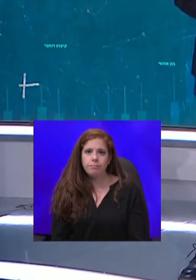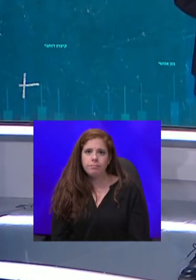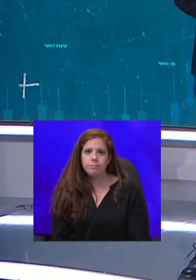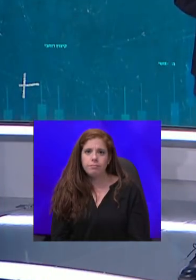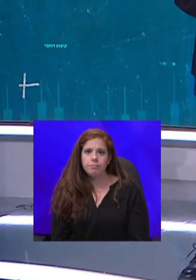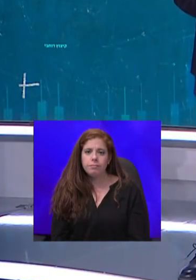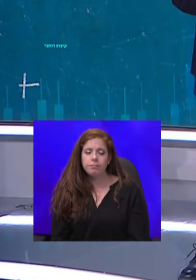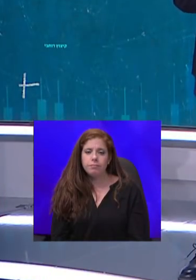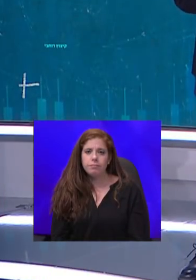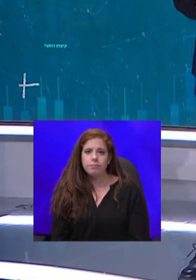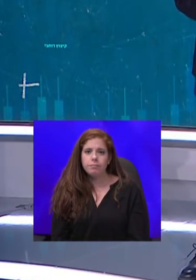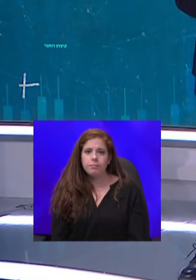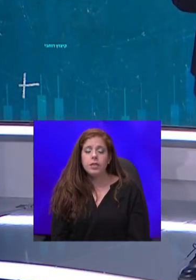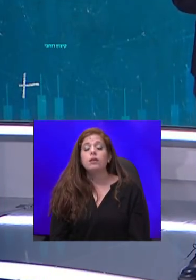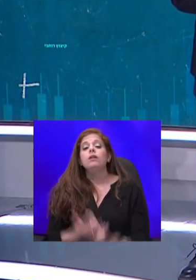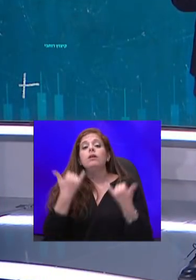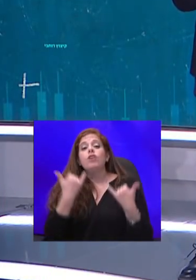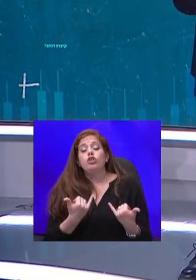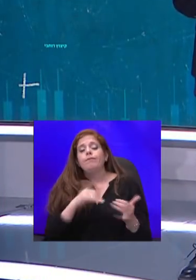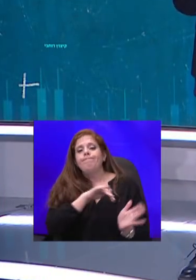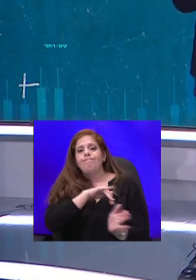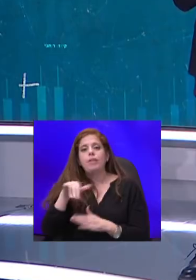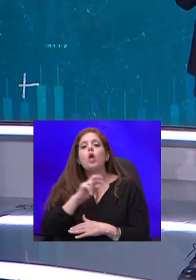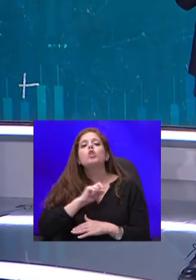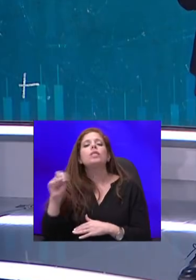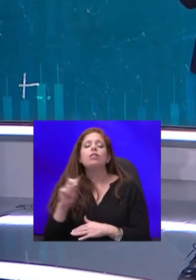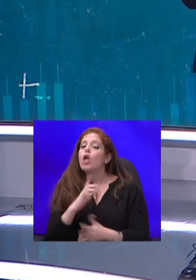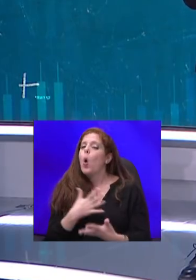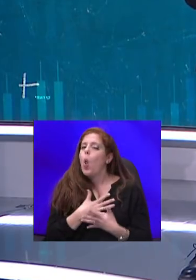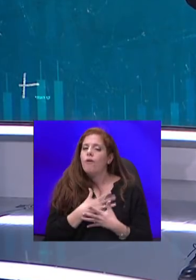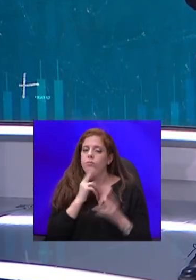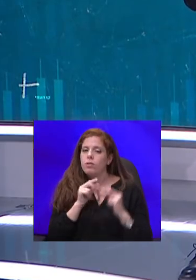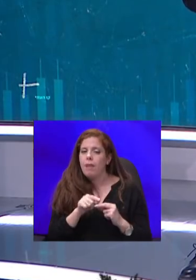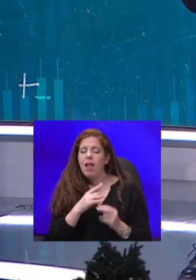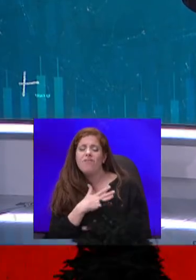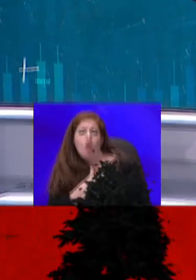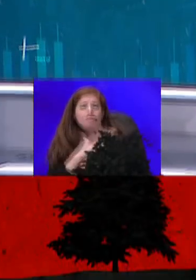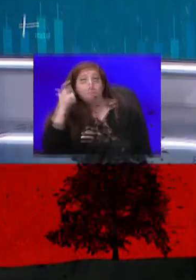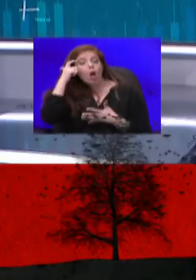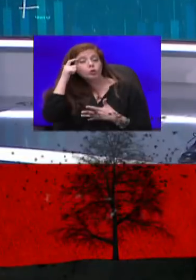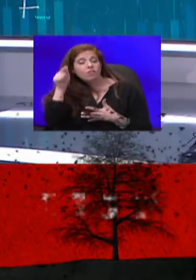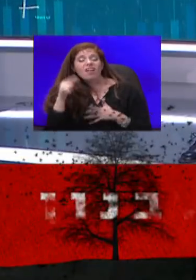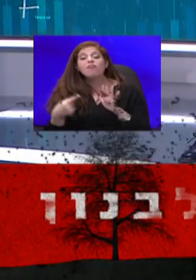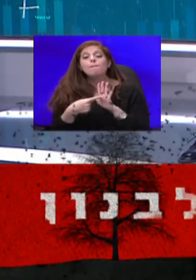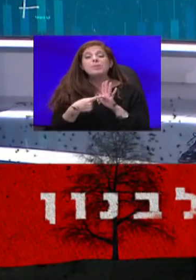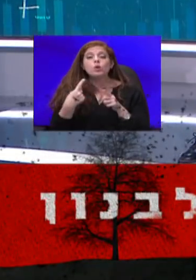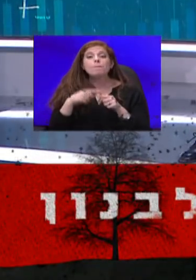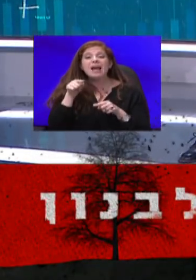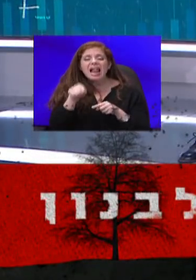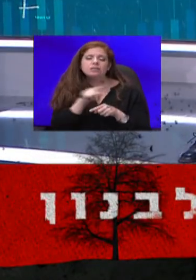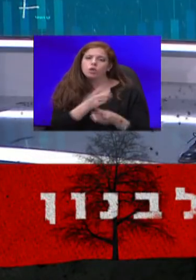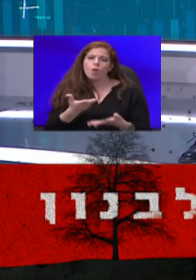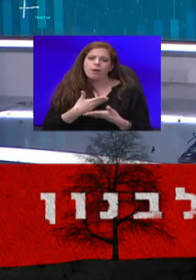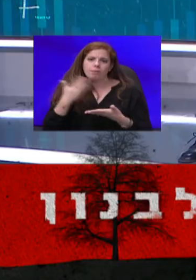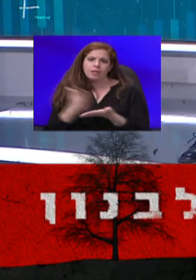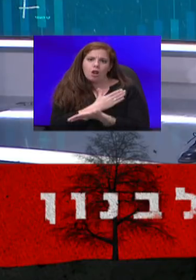עכשיו לנושא שלרוב אנחנו לא אוהבים לדבר עליו או לחשוב עליו, ובדיוק בגלל זה לא תמיד אנחנו מקבלים את ההחלטות הנכונות, עד שזה